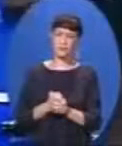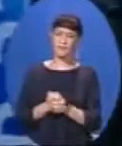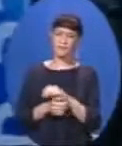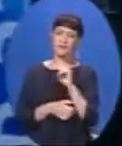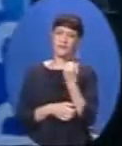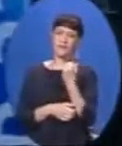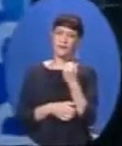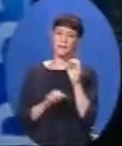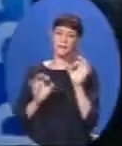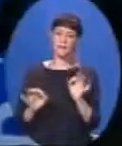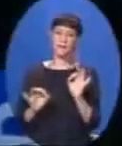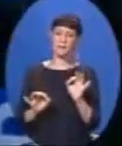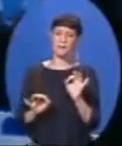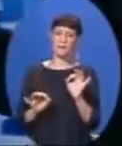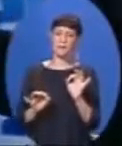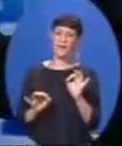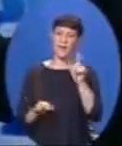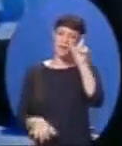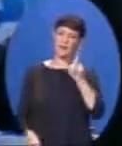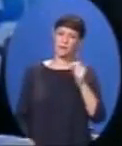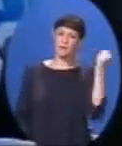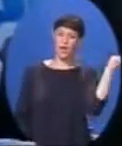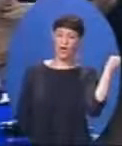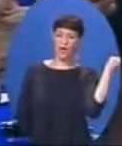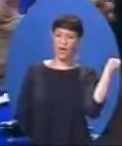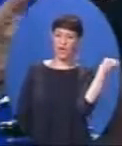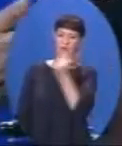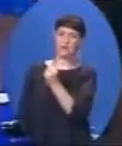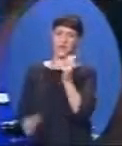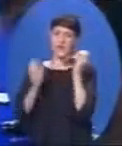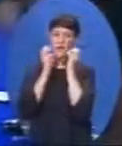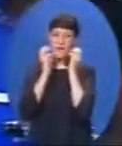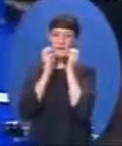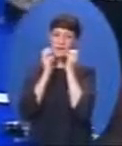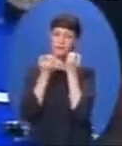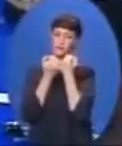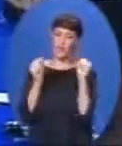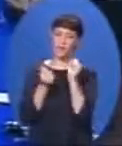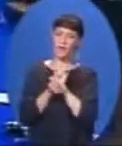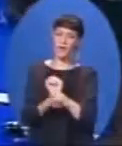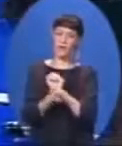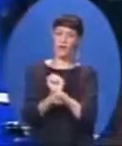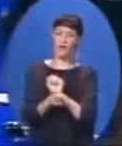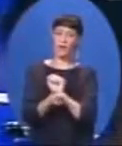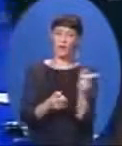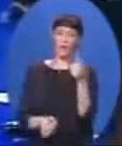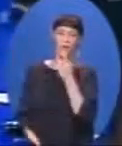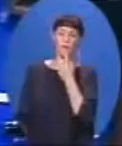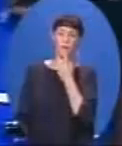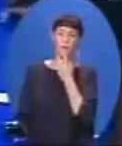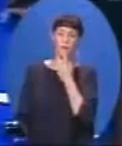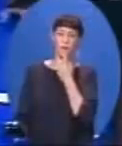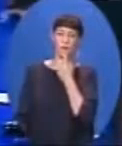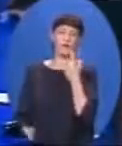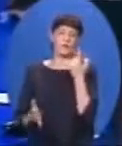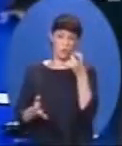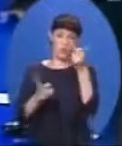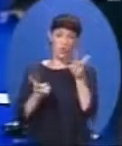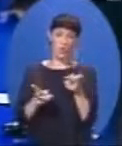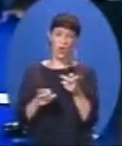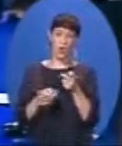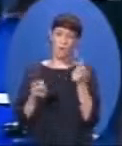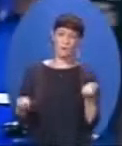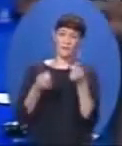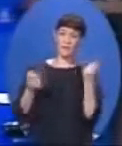אז אם יגאל עמיר יום אחד ישתחרר, אז הוא יפרסם אקדחים. אתה רואה, גם למה יש גבולות. בחיים של... גם למה יש גבולות. יש לו גבול, ברור. אבל אני